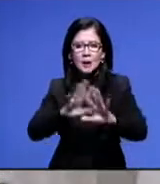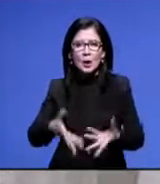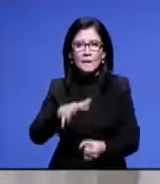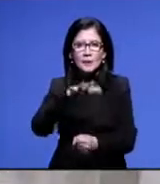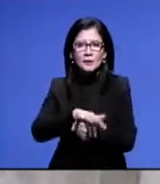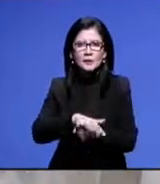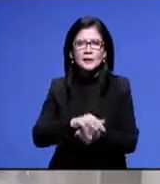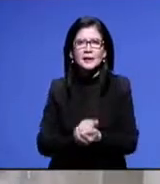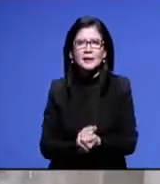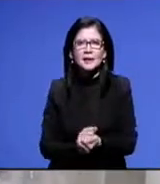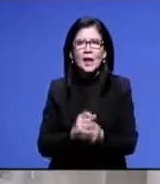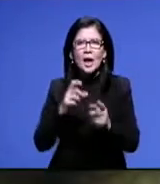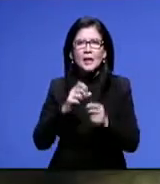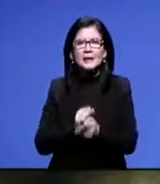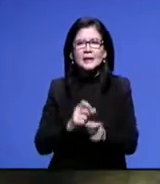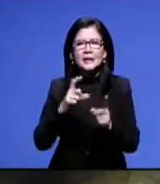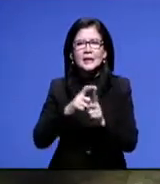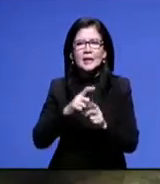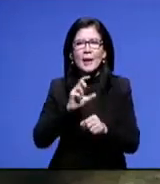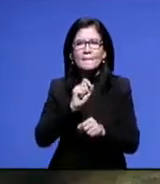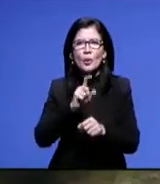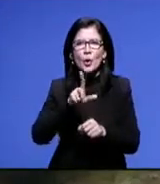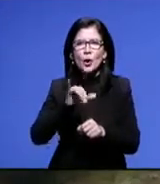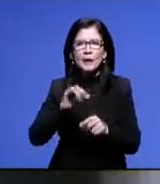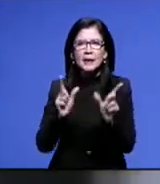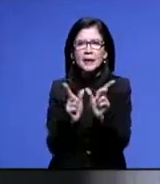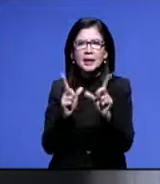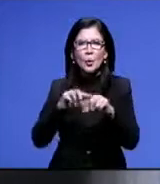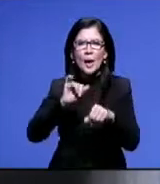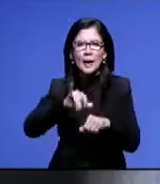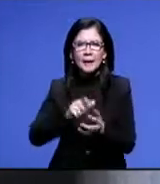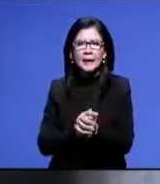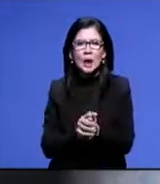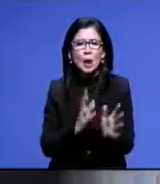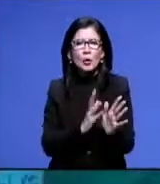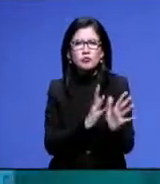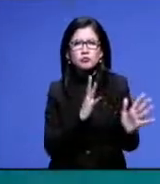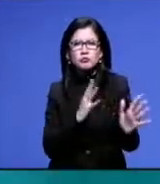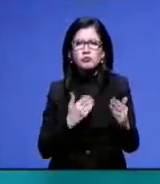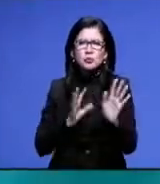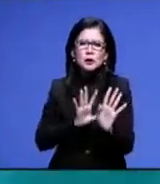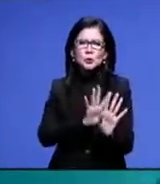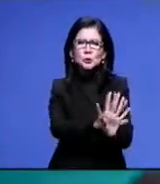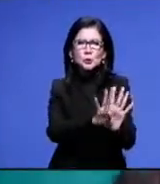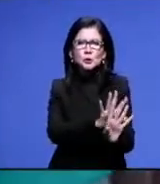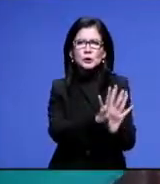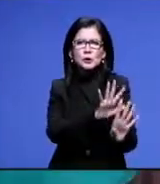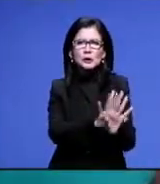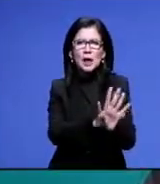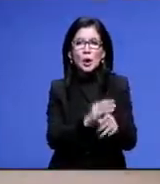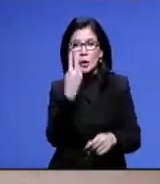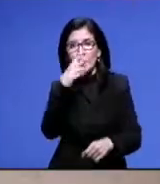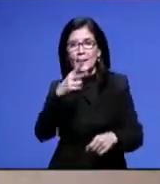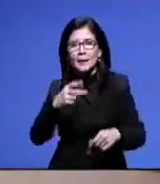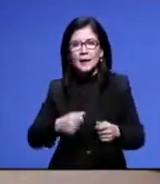Kecamatan Wonomulyo, Polewali Mandar pada Selasa siang tadi. Warga rela berdesakan merangsek masuk ke gudang saat melihat kedatangan truk